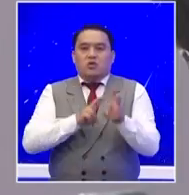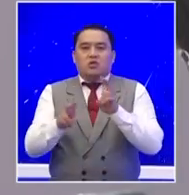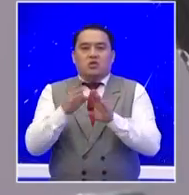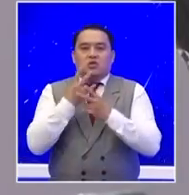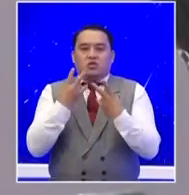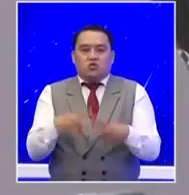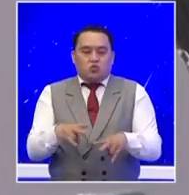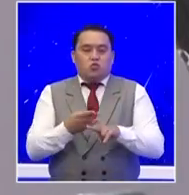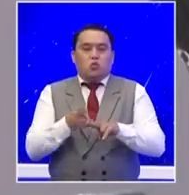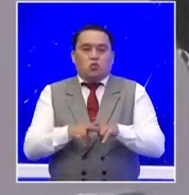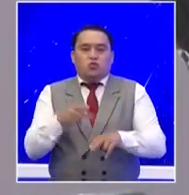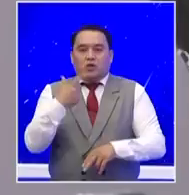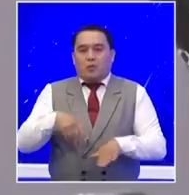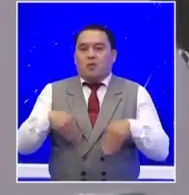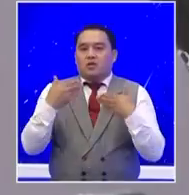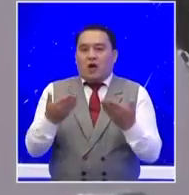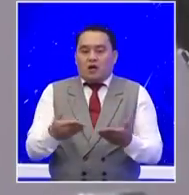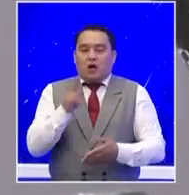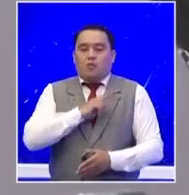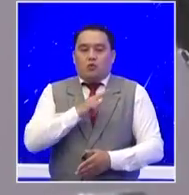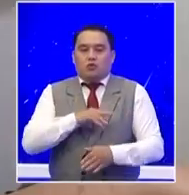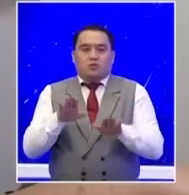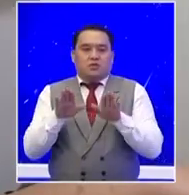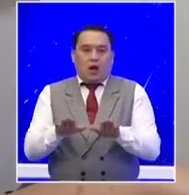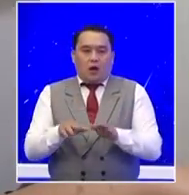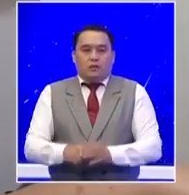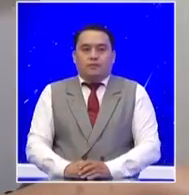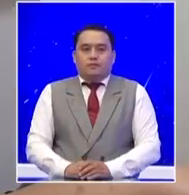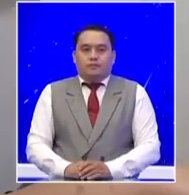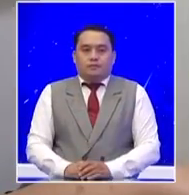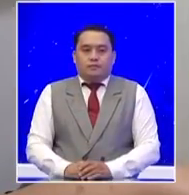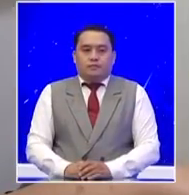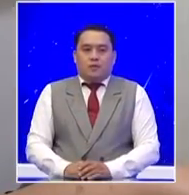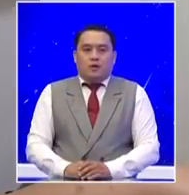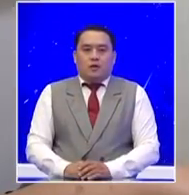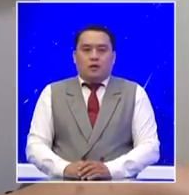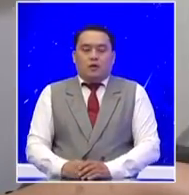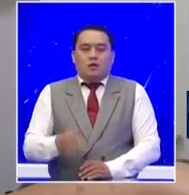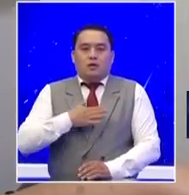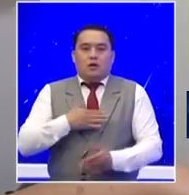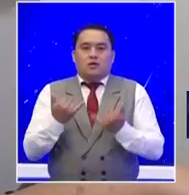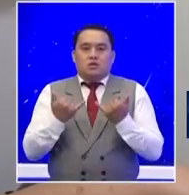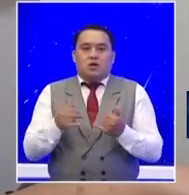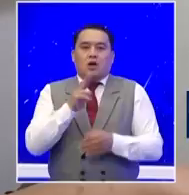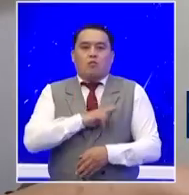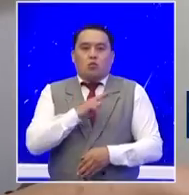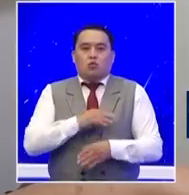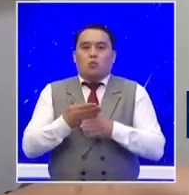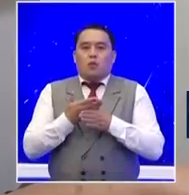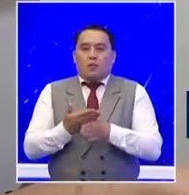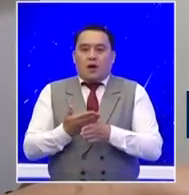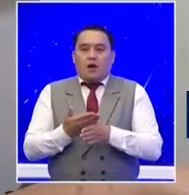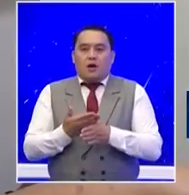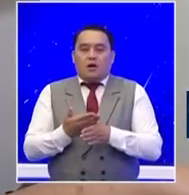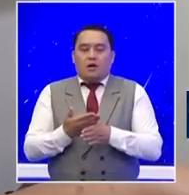работу, напротив, сама предоставляет рабочие места. Сейчас снимаем в аренду, хорошо помогли, работаем, в